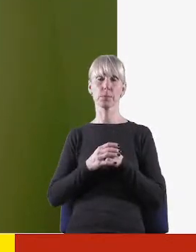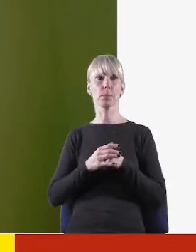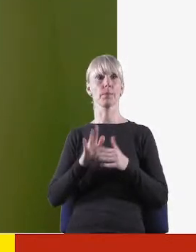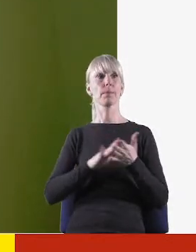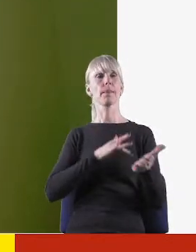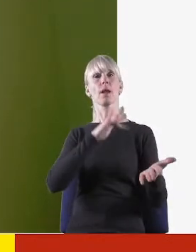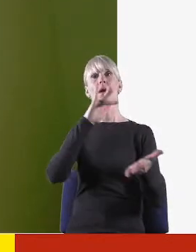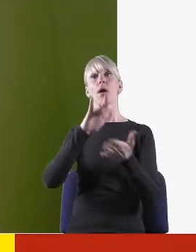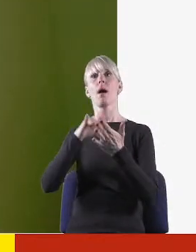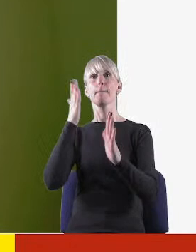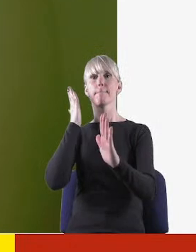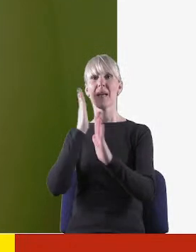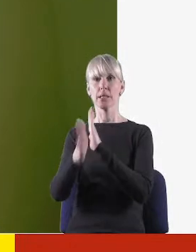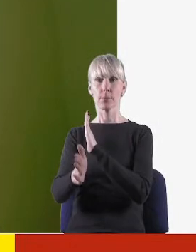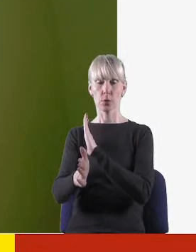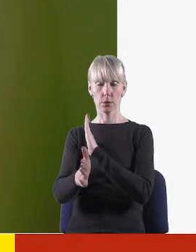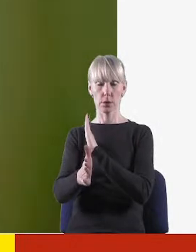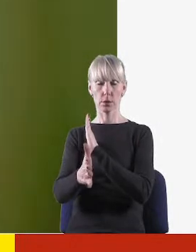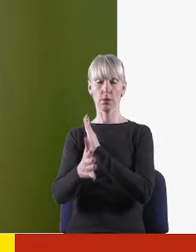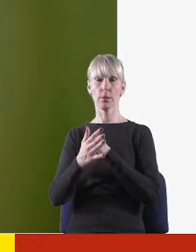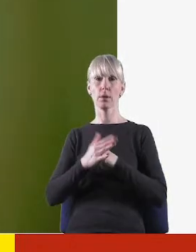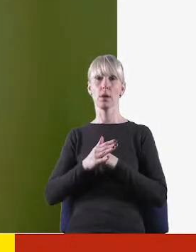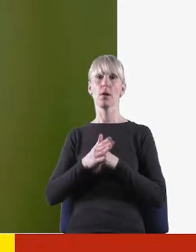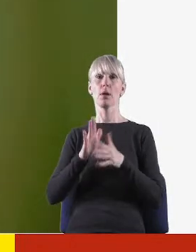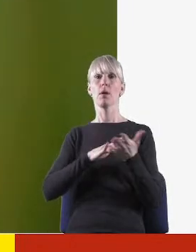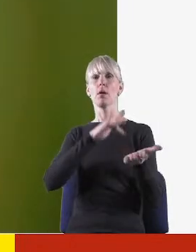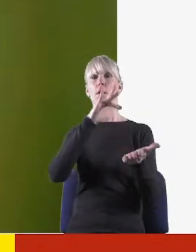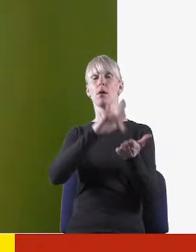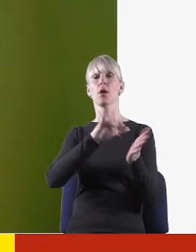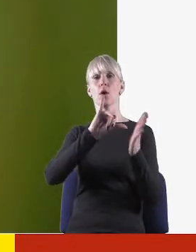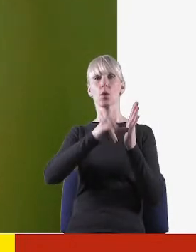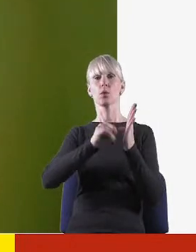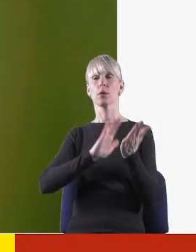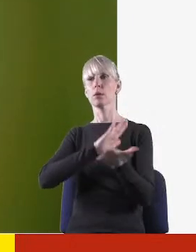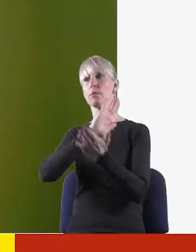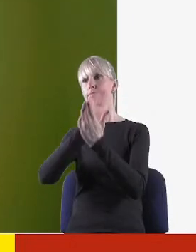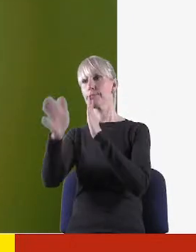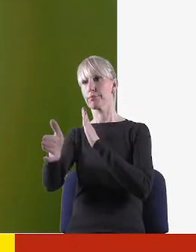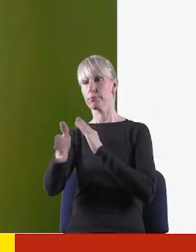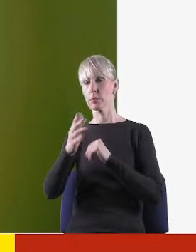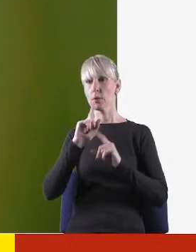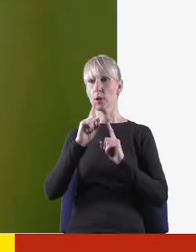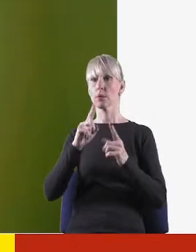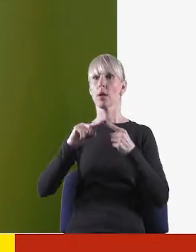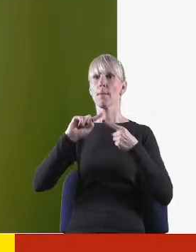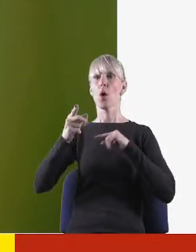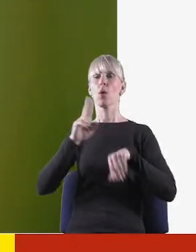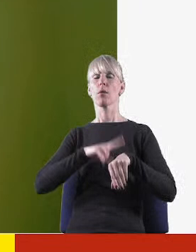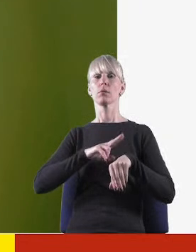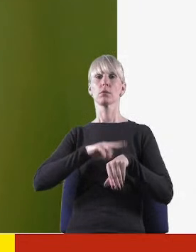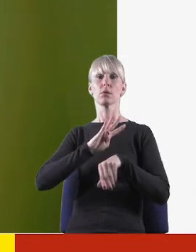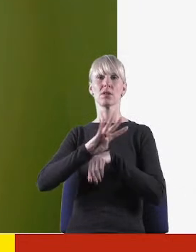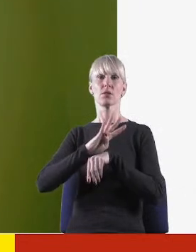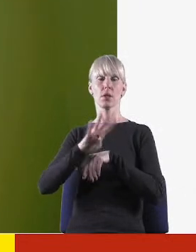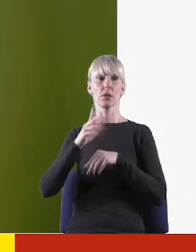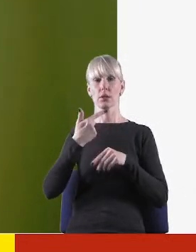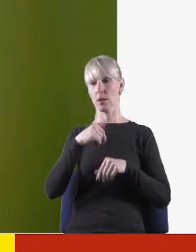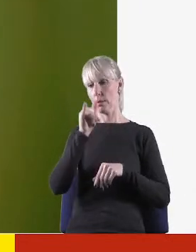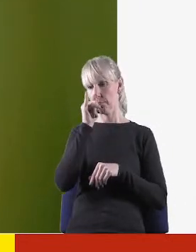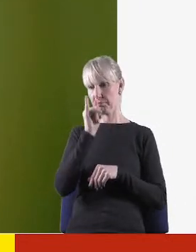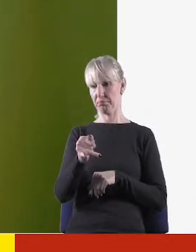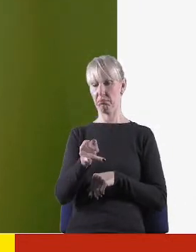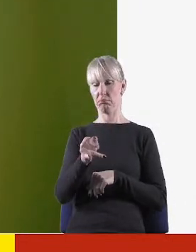Łodzi bezpośrednio w okolice Kutna czy jeszcze gdzieś dalej po godzinie 14 nie jest